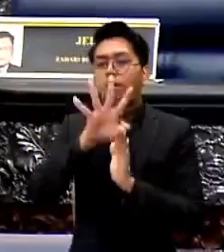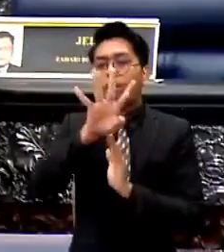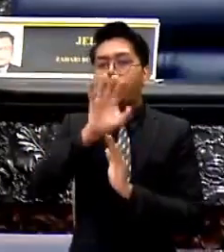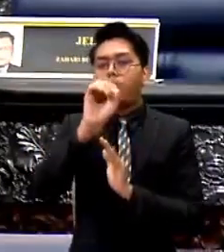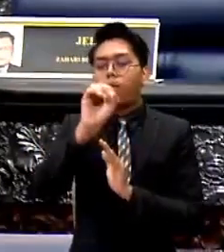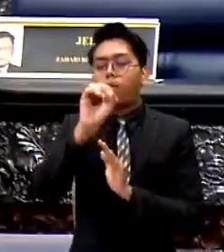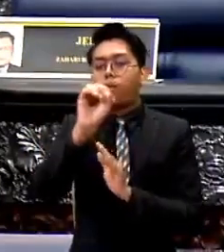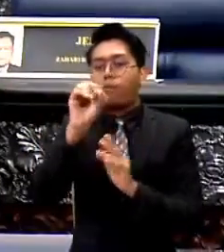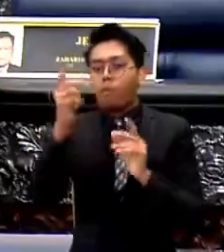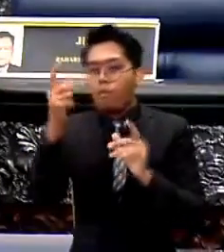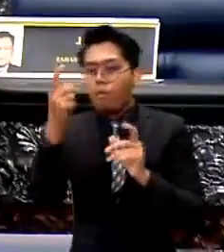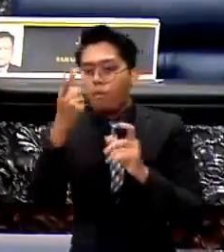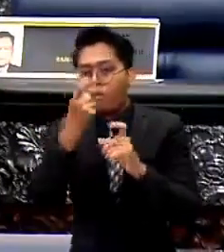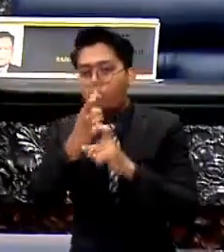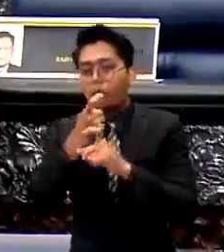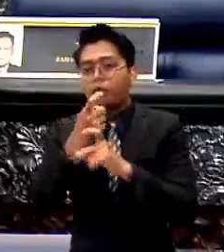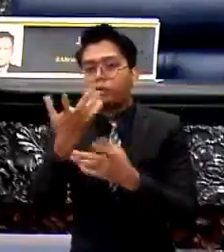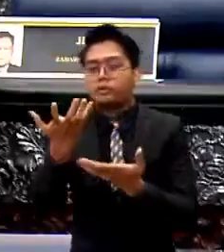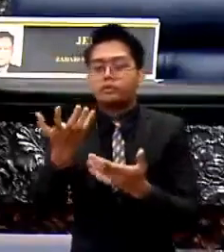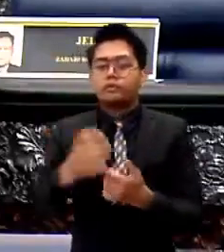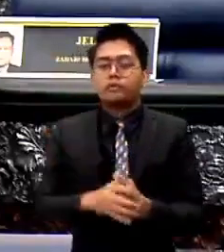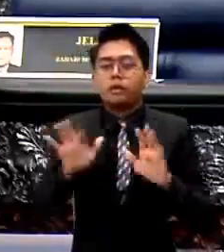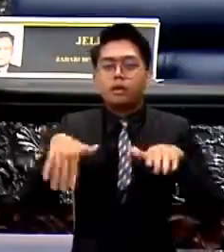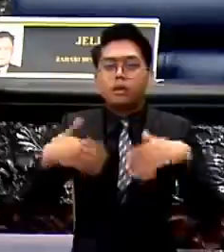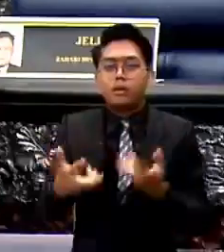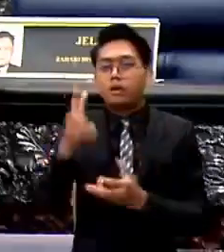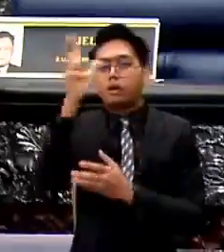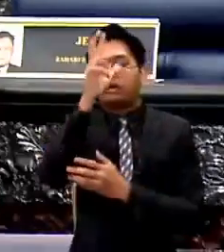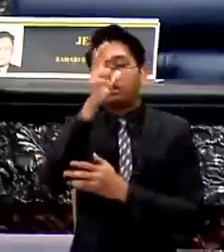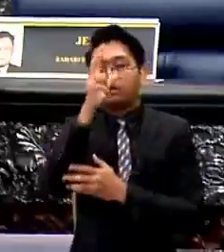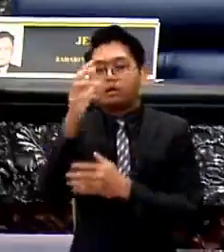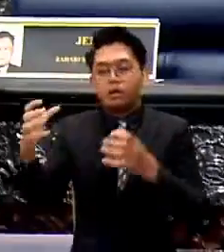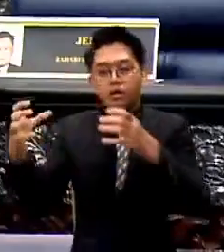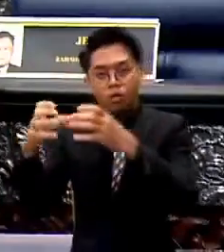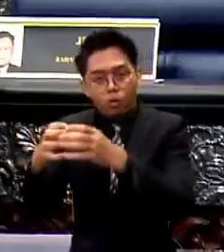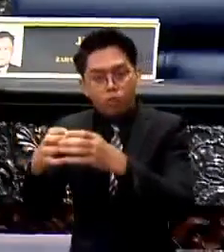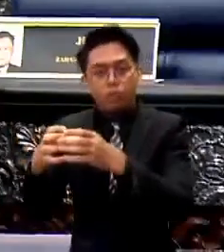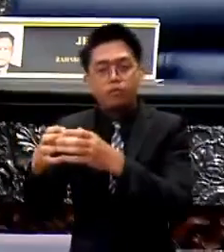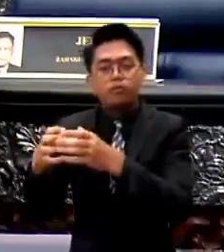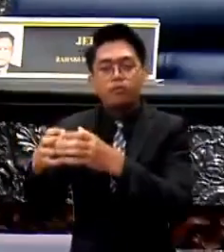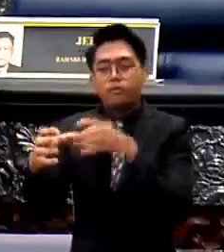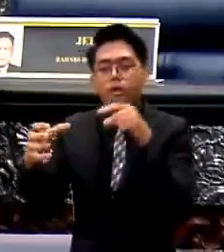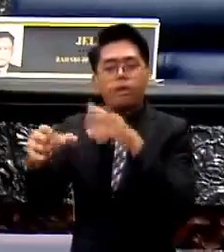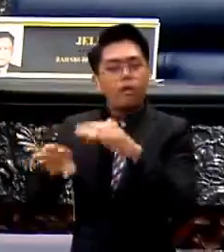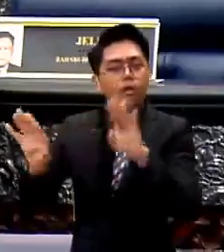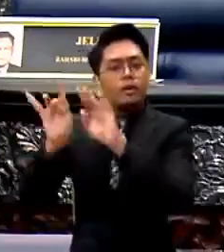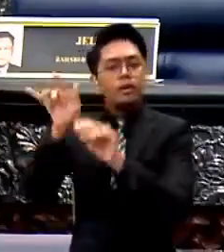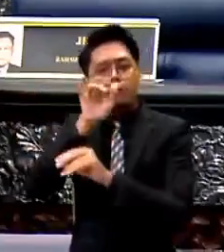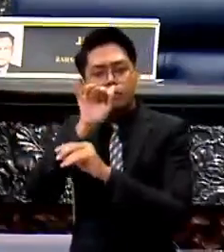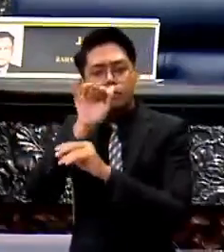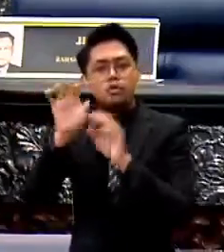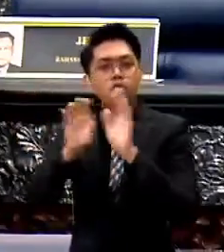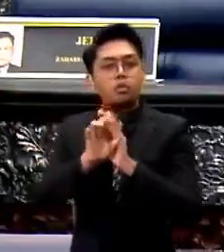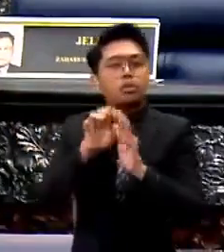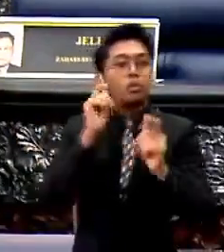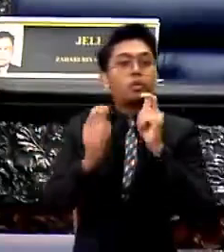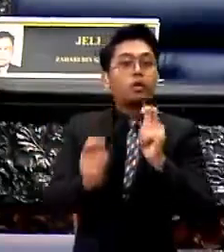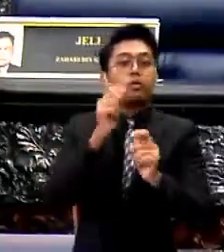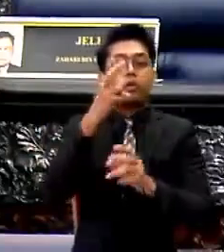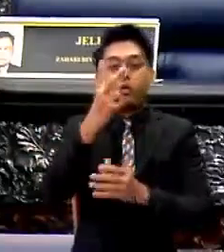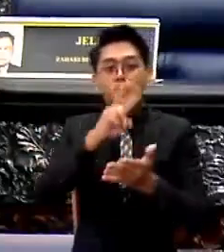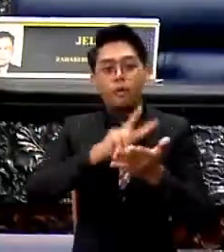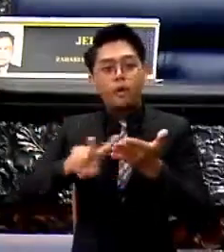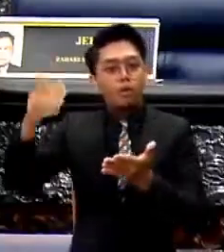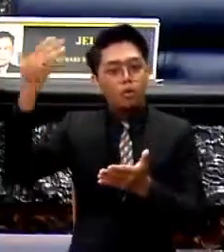ganda bagaimana kerajaan klasifikasikan berita palsu di tiktok dua minggu yang lepas apabila